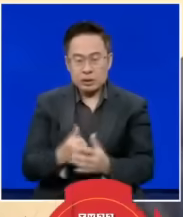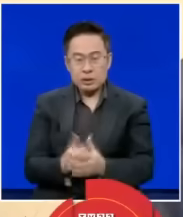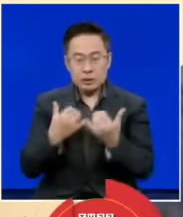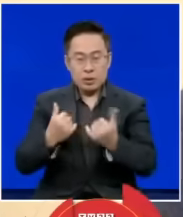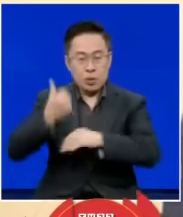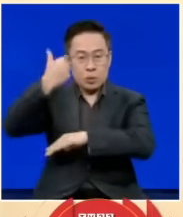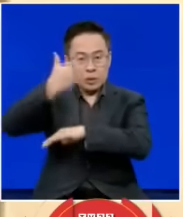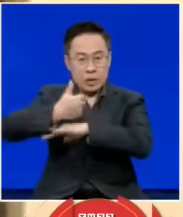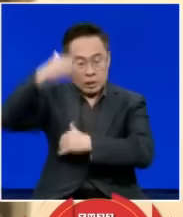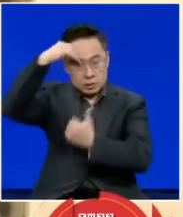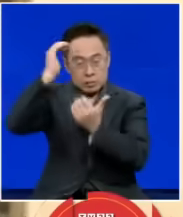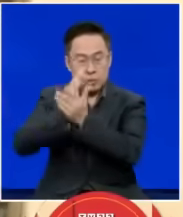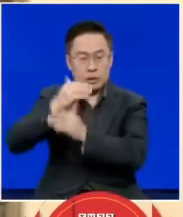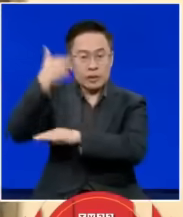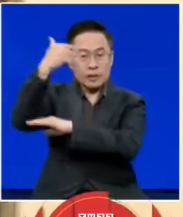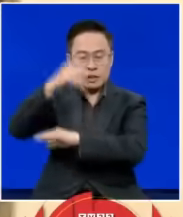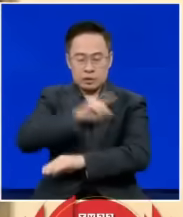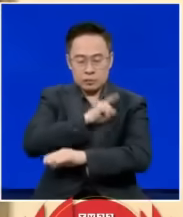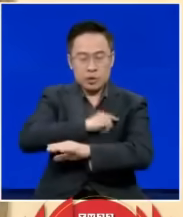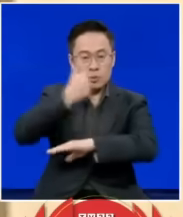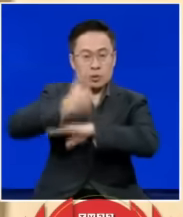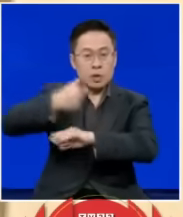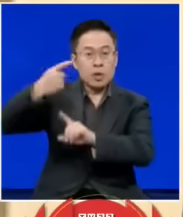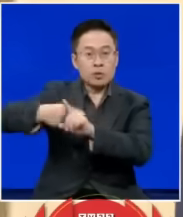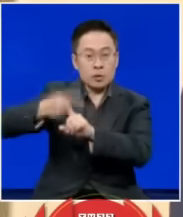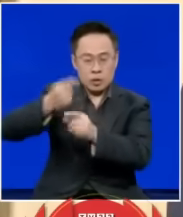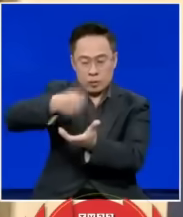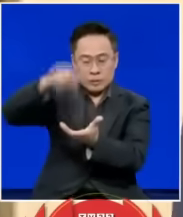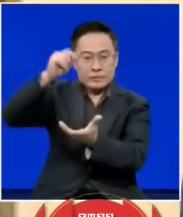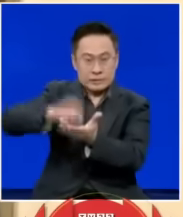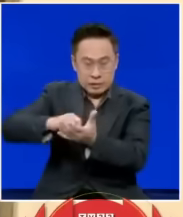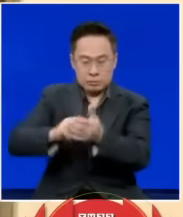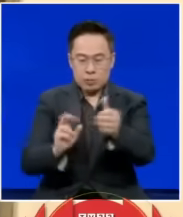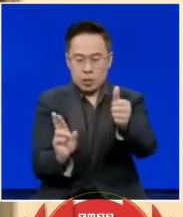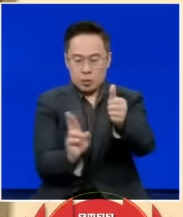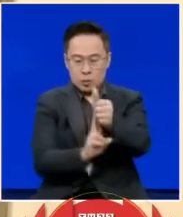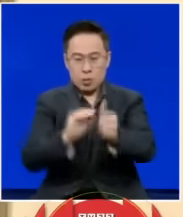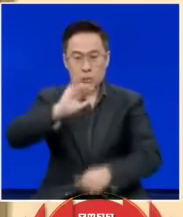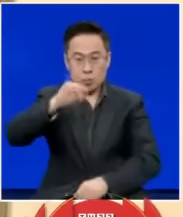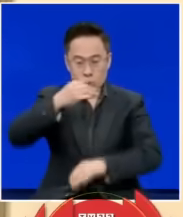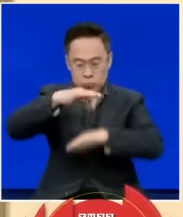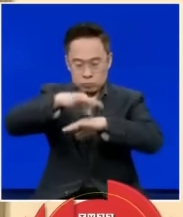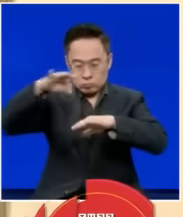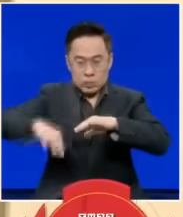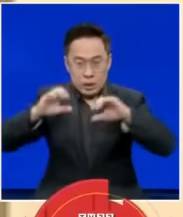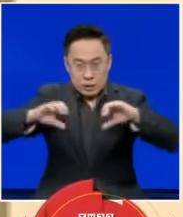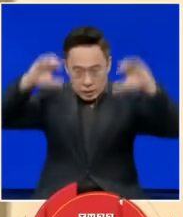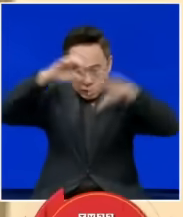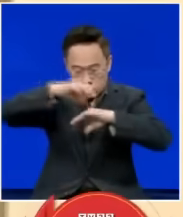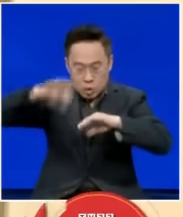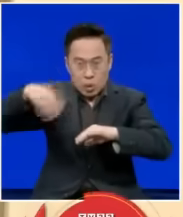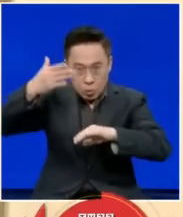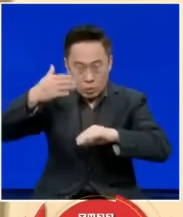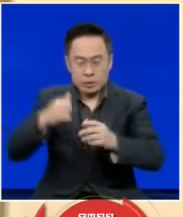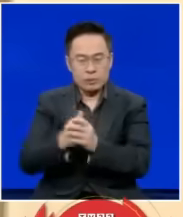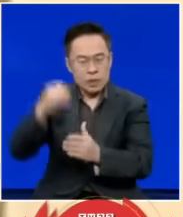ษาราชการแทนก็มีคำสั่งให้บิ๊กโจ๊กกับพวกรวม5คนออกจากราชการไว้ก่อนแล้วก็บอกว่า 3-4 อาทิตย์ที่ผ่าน